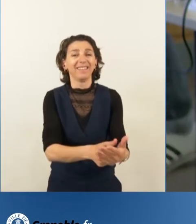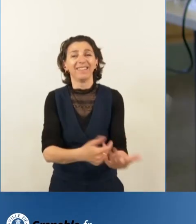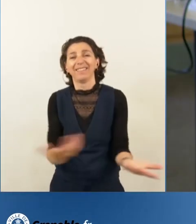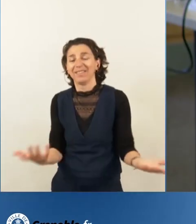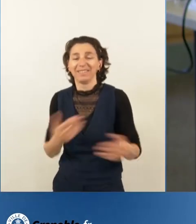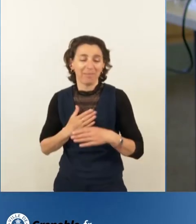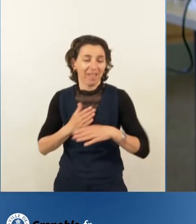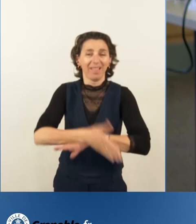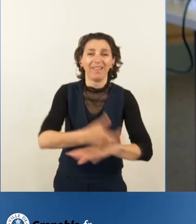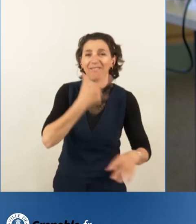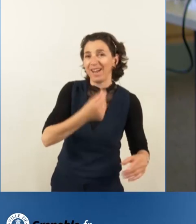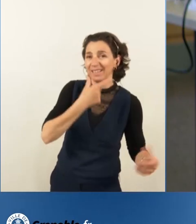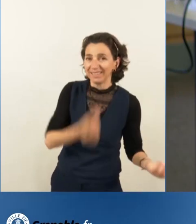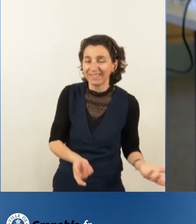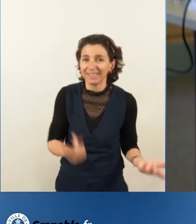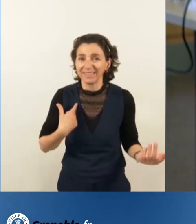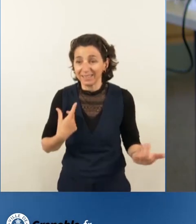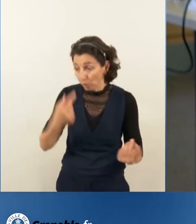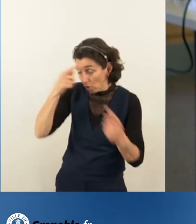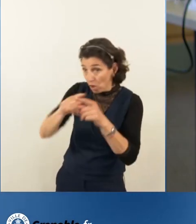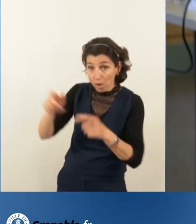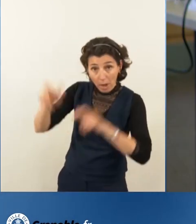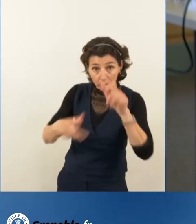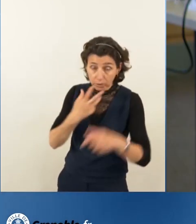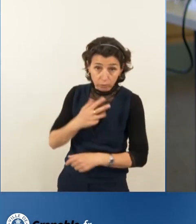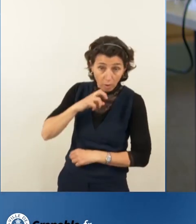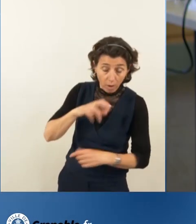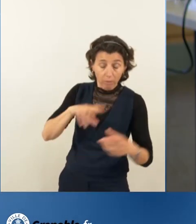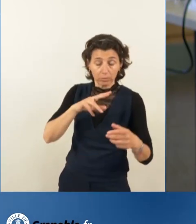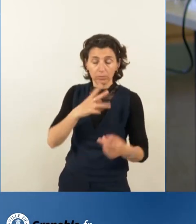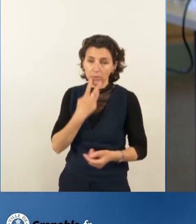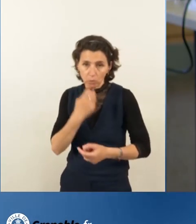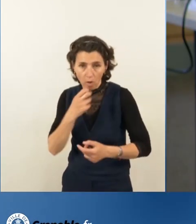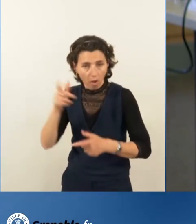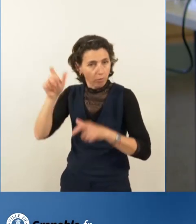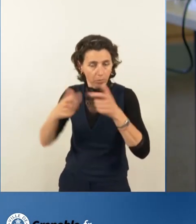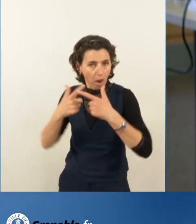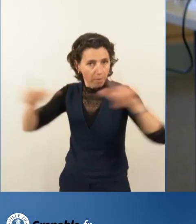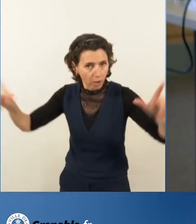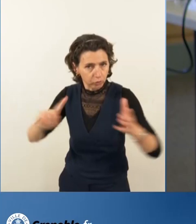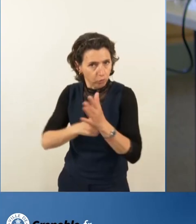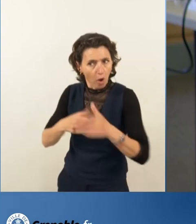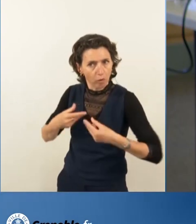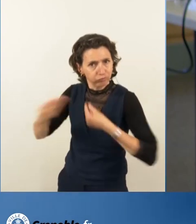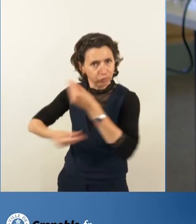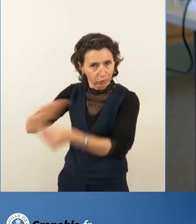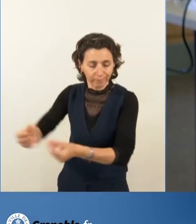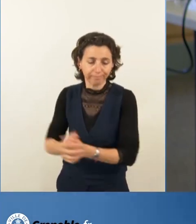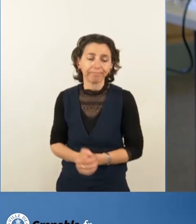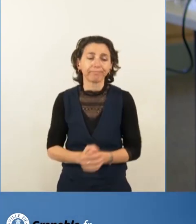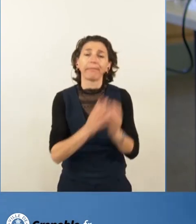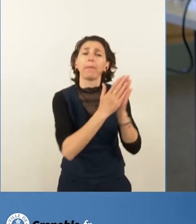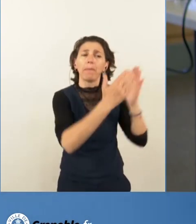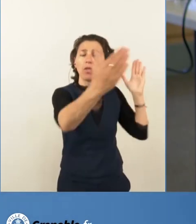l'exercice des droits et des libertés des citoyennes et des citoyens la gratuité des bibliothèques a été mise en œuvre à Grenoble pour